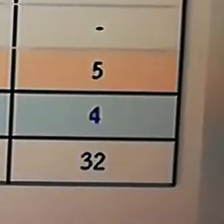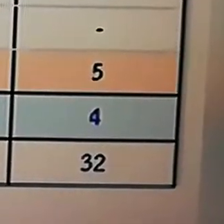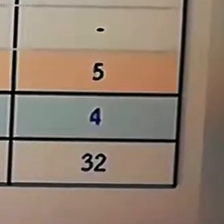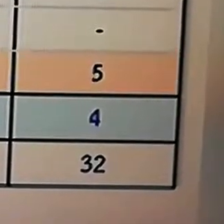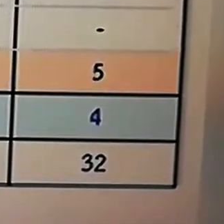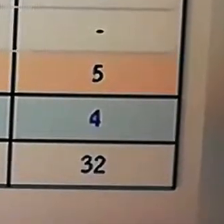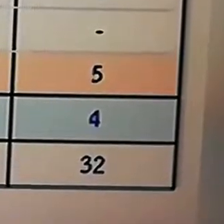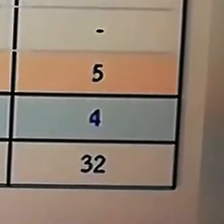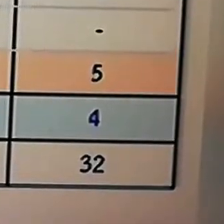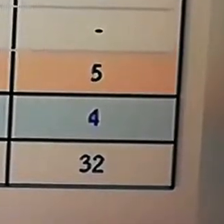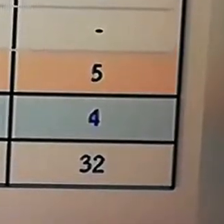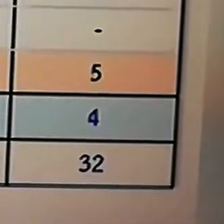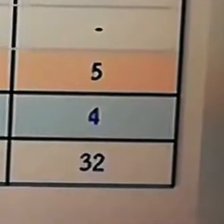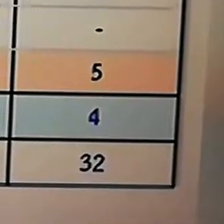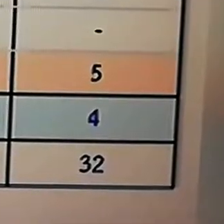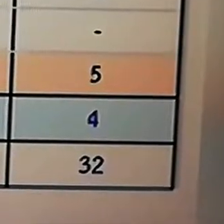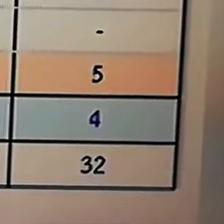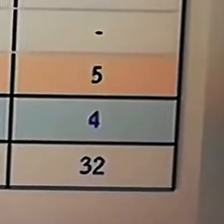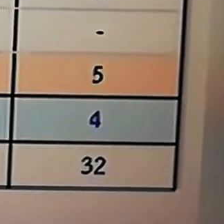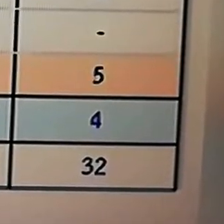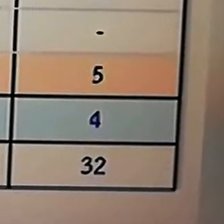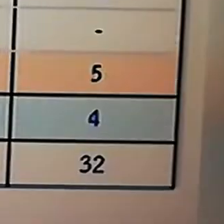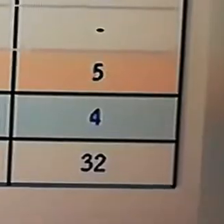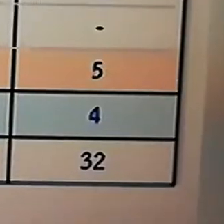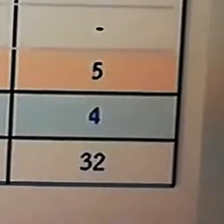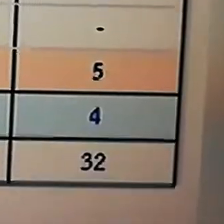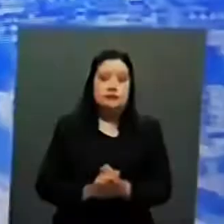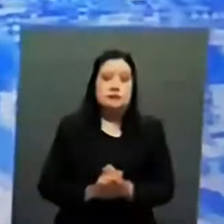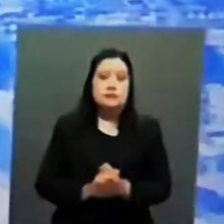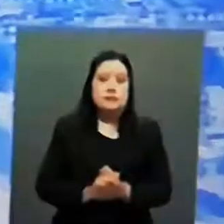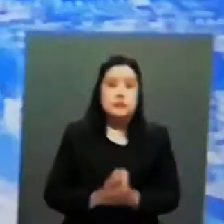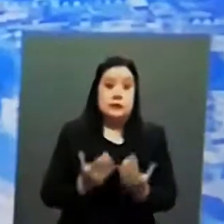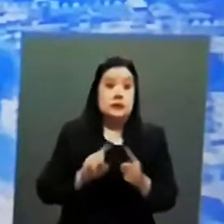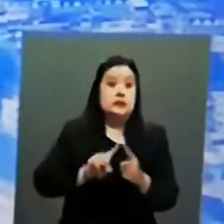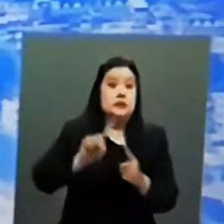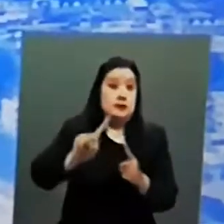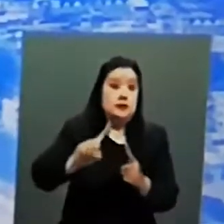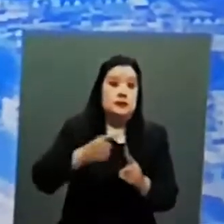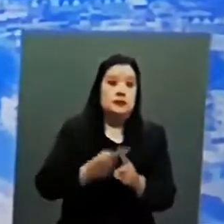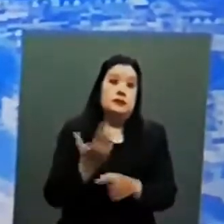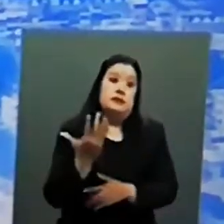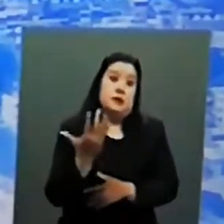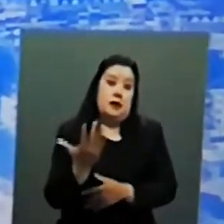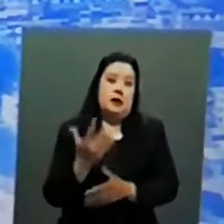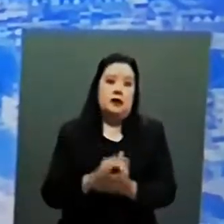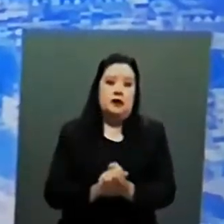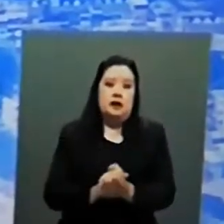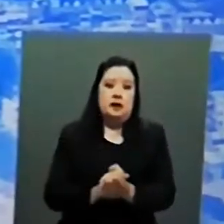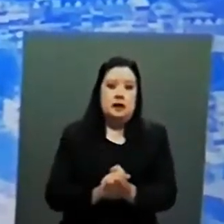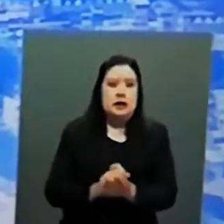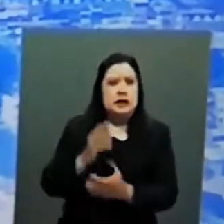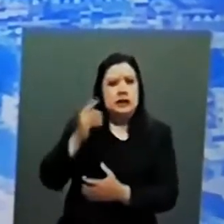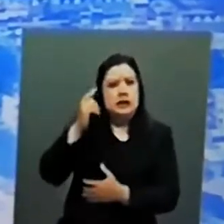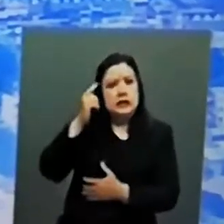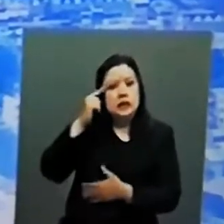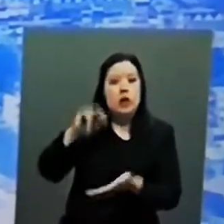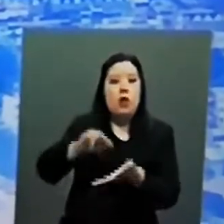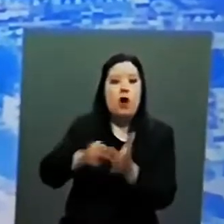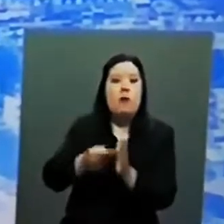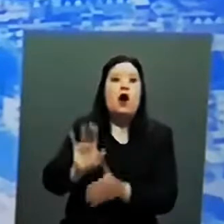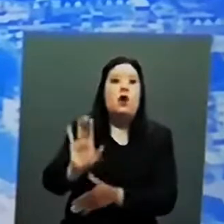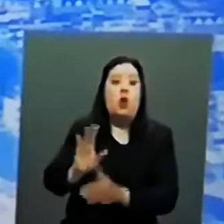จังหวัดภูเก็ตนนทบุรีทำงานตามสถานบันเทิงโรงแรมร้านนวดพนักงานบริษัทพนักงานโรงงานที่พบว่าเป็น